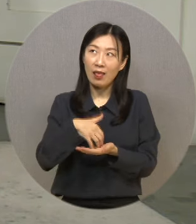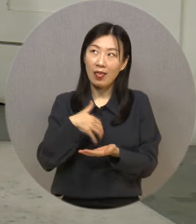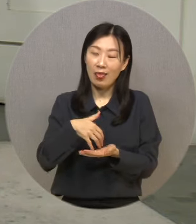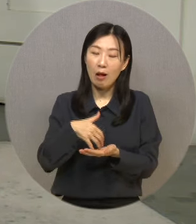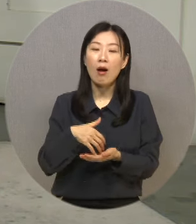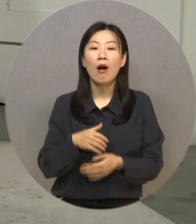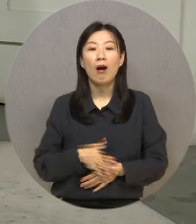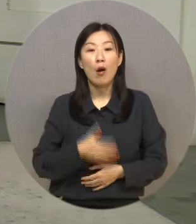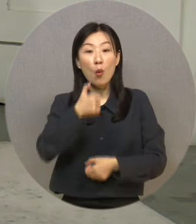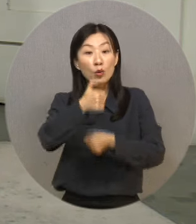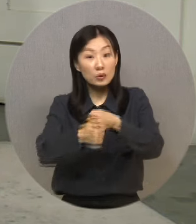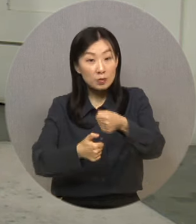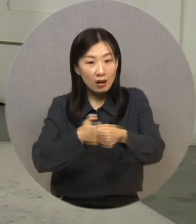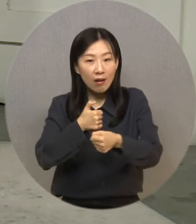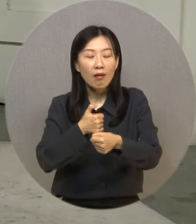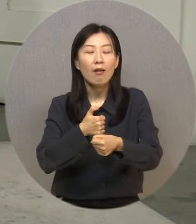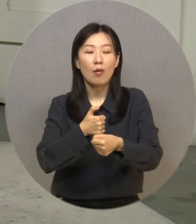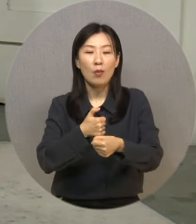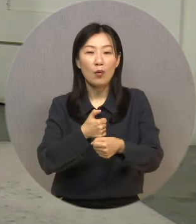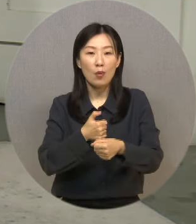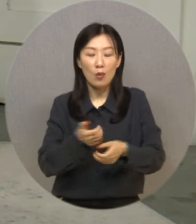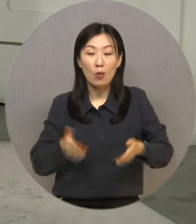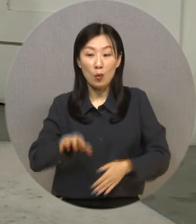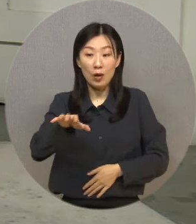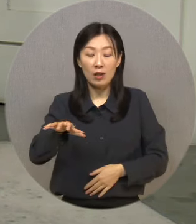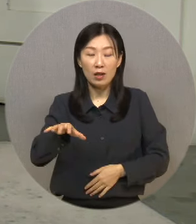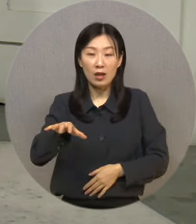50년, 그럼 고향에 무척 가고 싶으시겠어요?